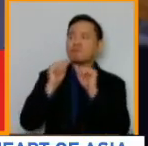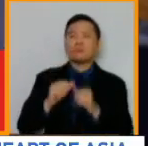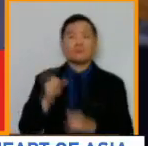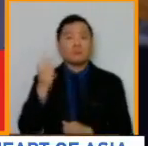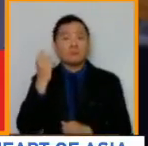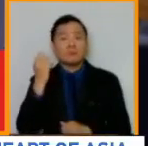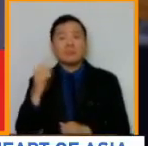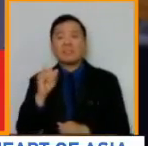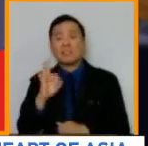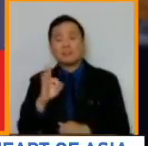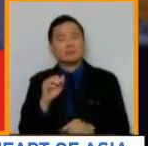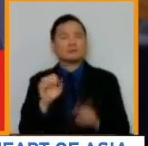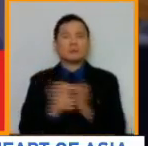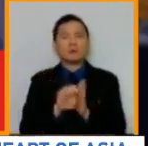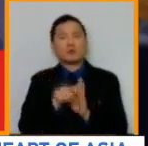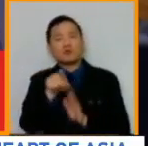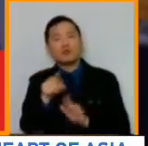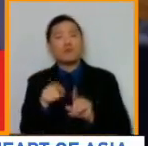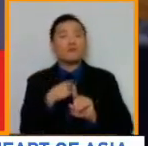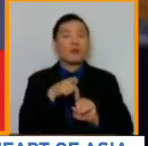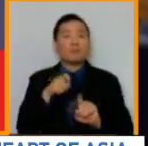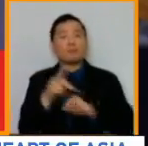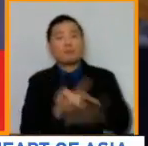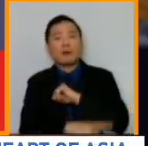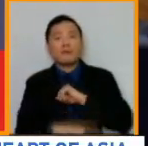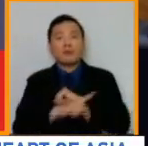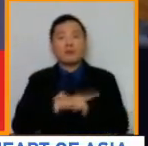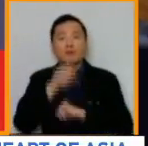parang inosente, na walang alam, iyon ang